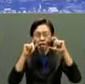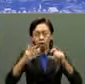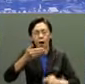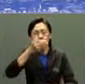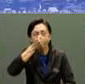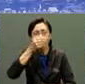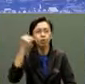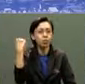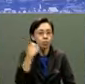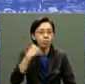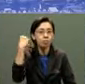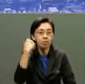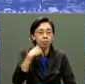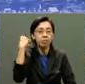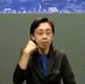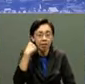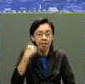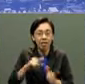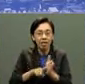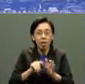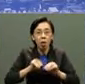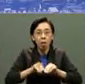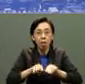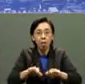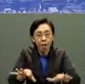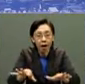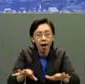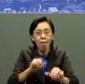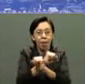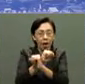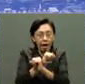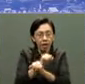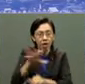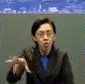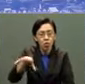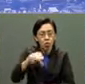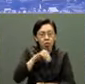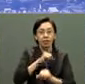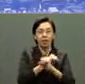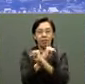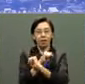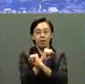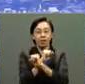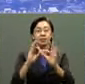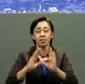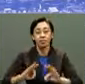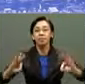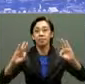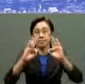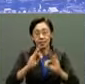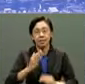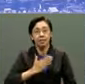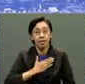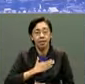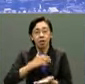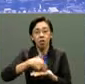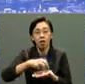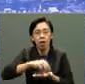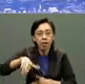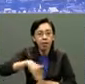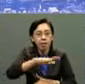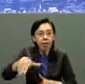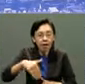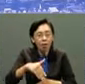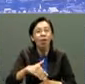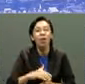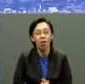นะครับเพื่อป้องกันการแพร่กระจายหรือติดเชื้อจากผู้อื่นนะครับอันนี้เป็นเรื่องที่สำคัญที่เรายังอยากจะให้ทุกท่านอยู่ในสถาน